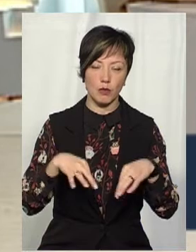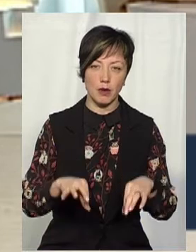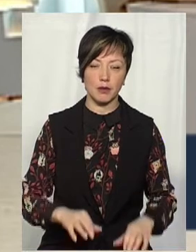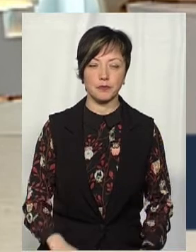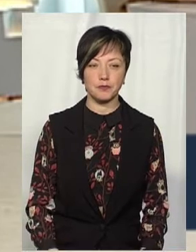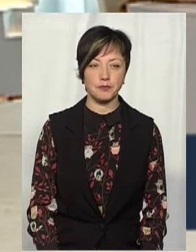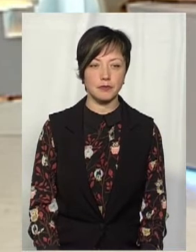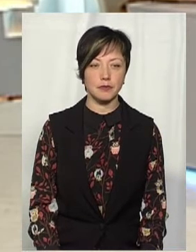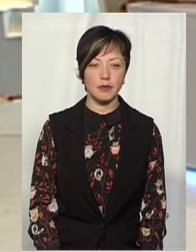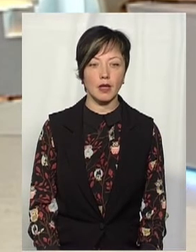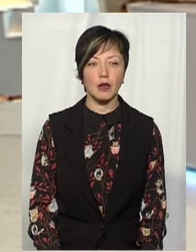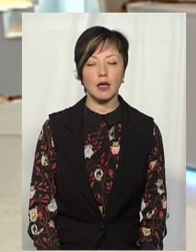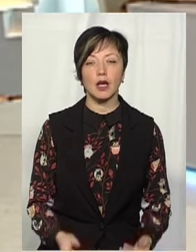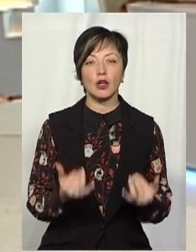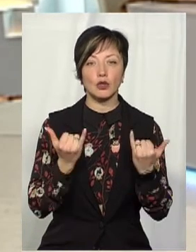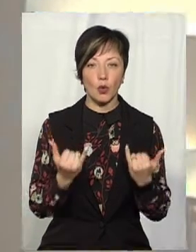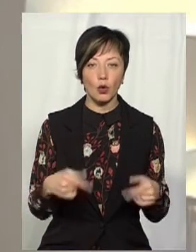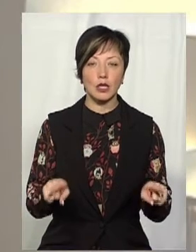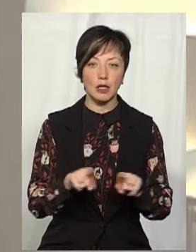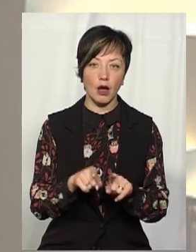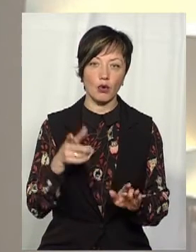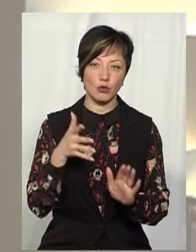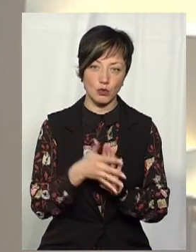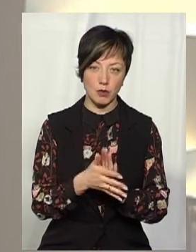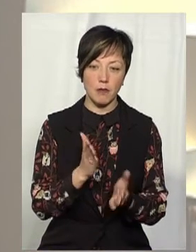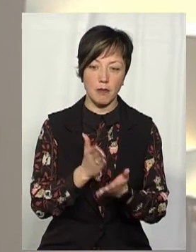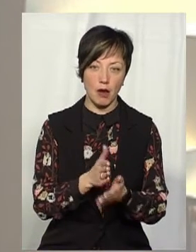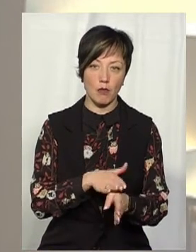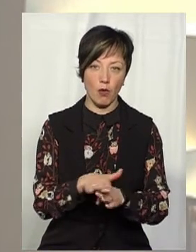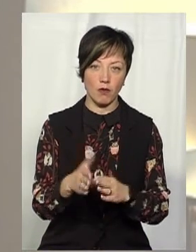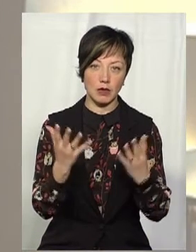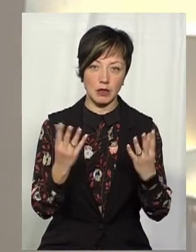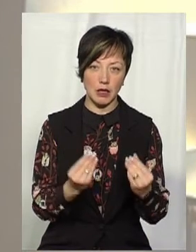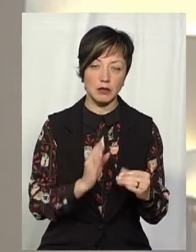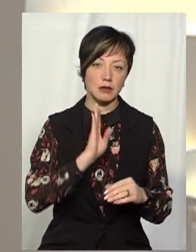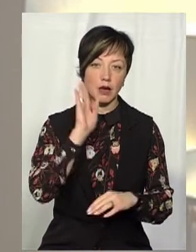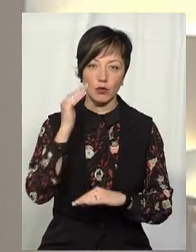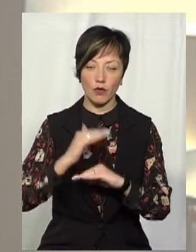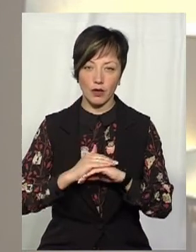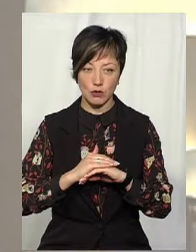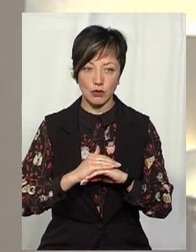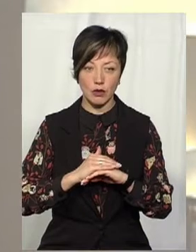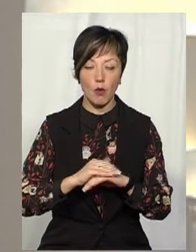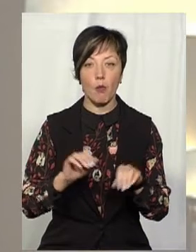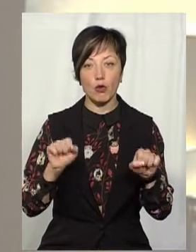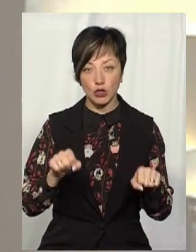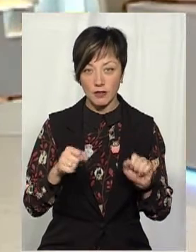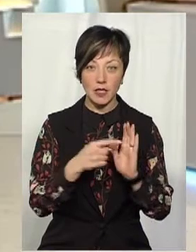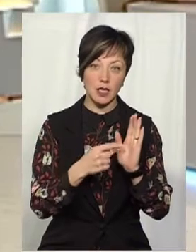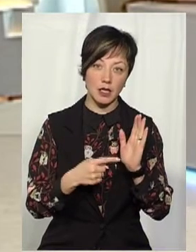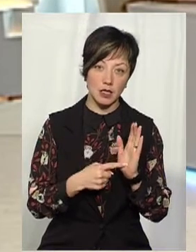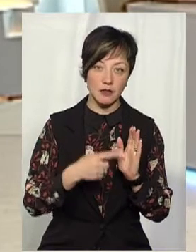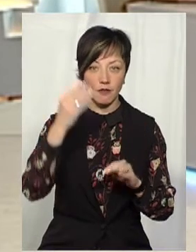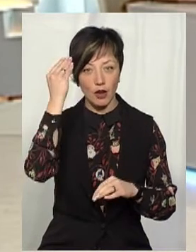автомобіль. Сьогодні, я так розумію, вже мали повноцінний робочий день там із ранку до вечора. Можливо, ділилися